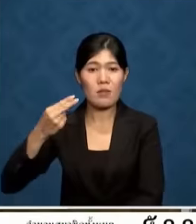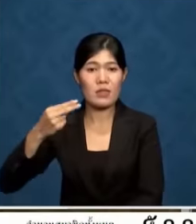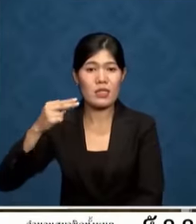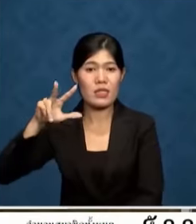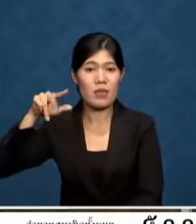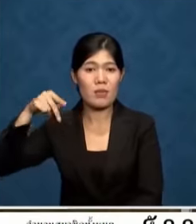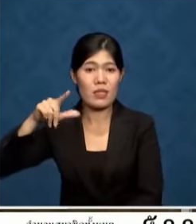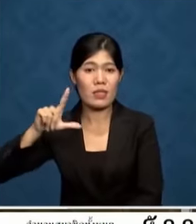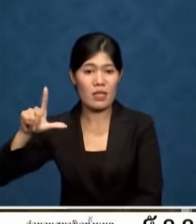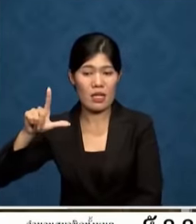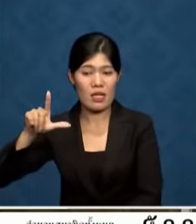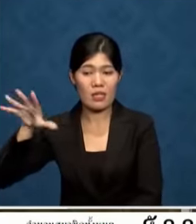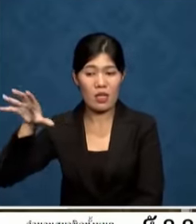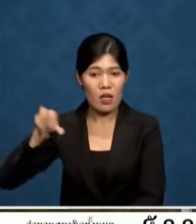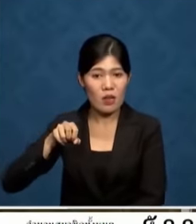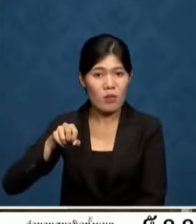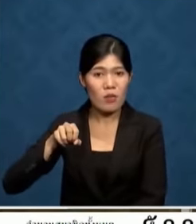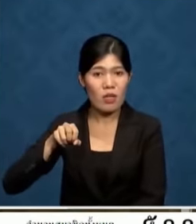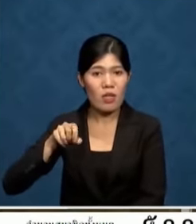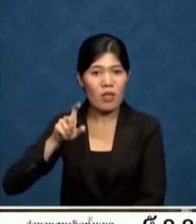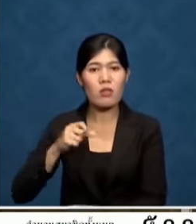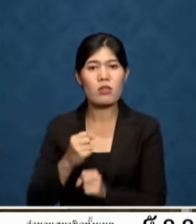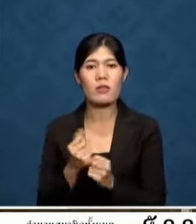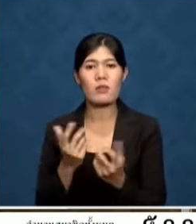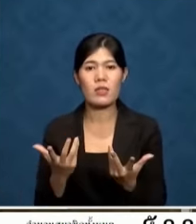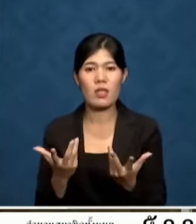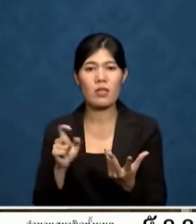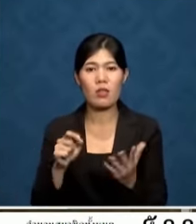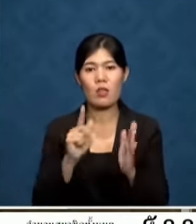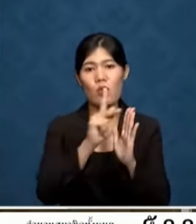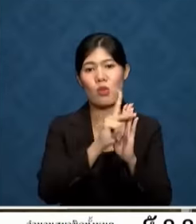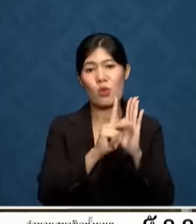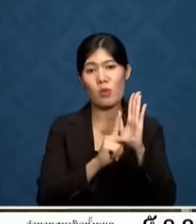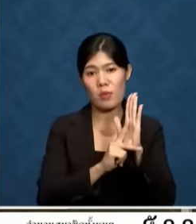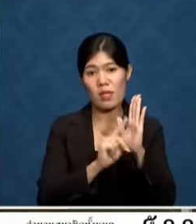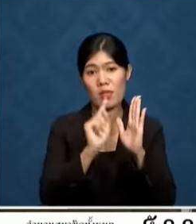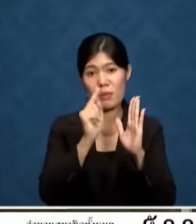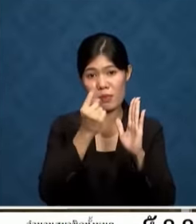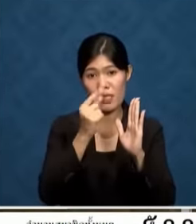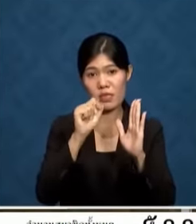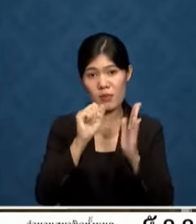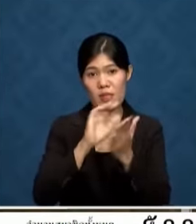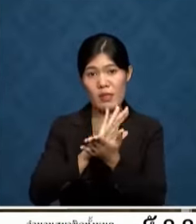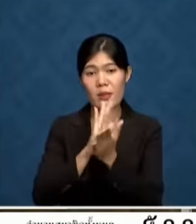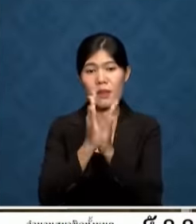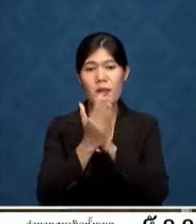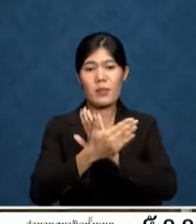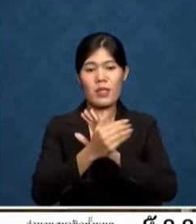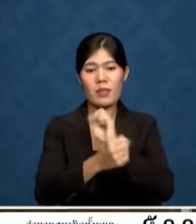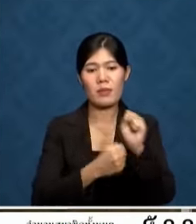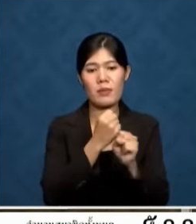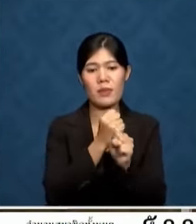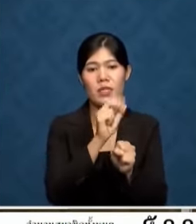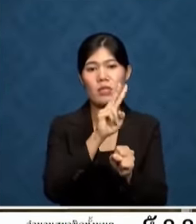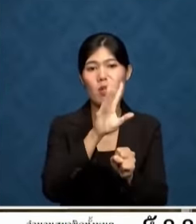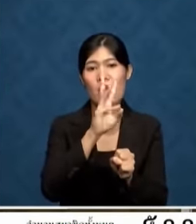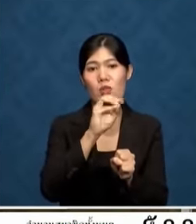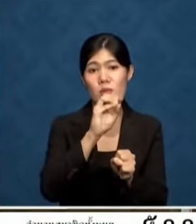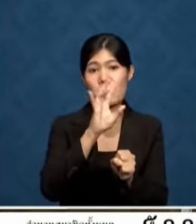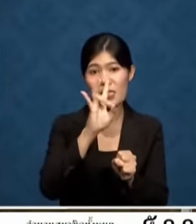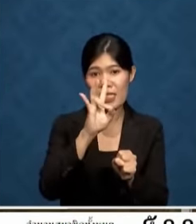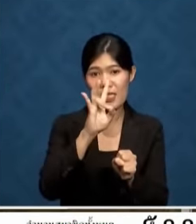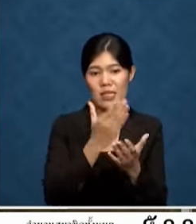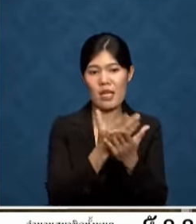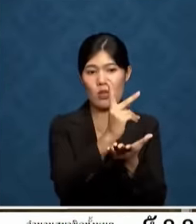ไงครับจะต้องออกกฎหมายฉบับมครับเปลี่ยนแปลงงบประมาณจากงบ 67มาใช้ทำกู้มาแจกอย่างที่